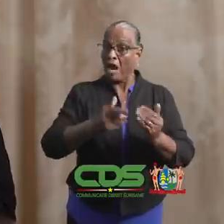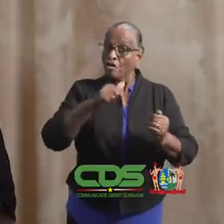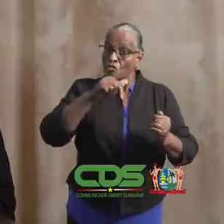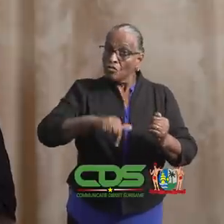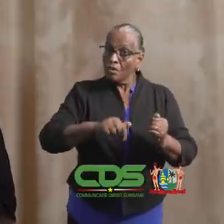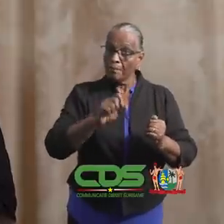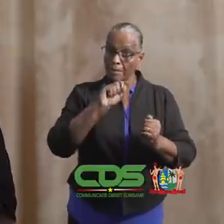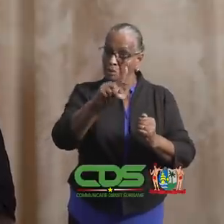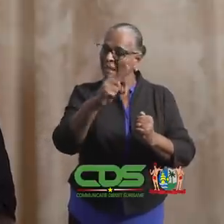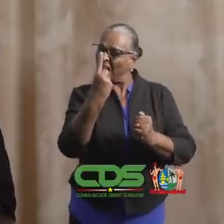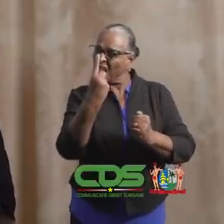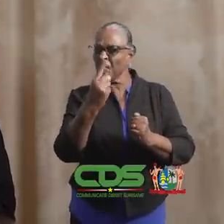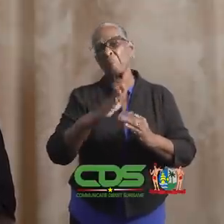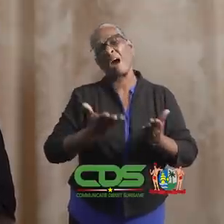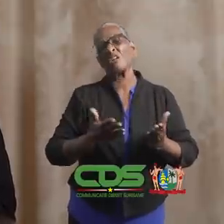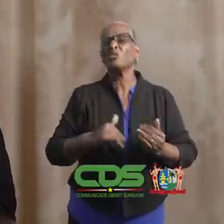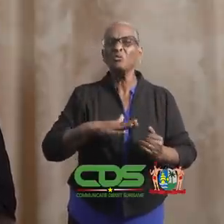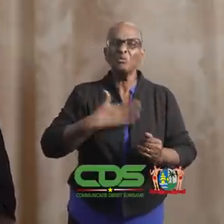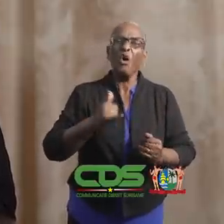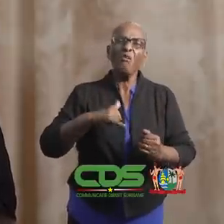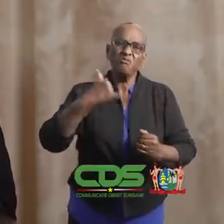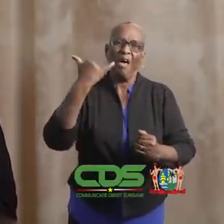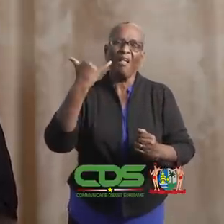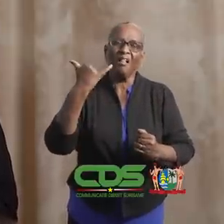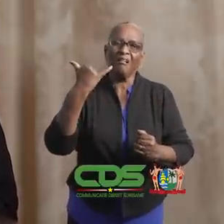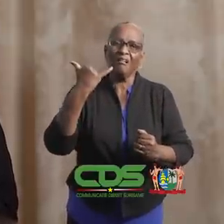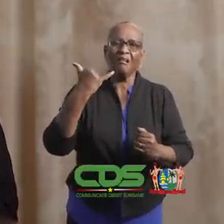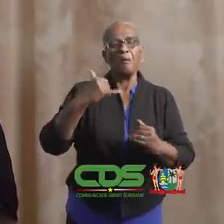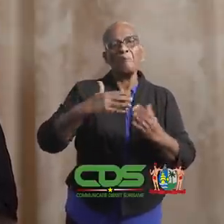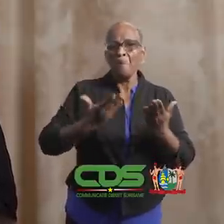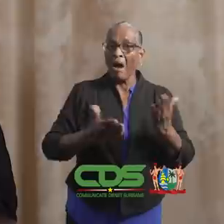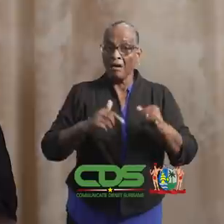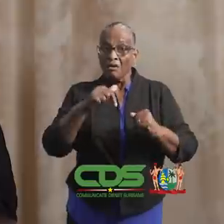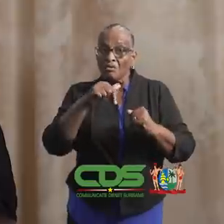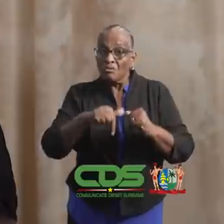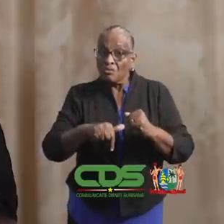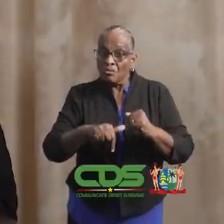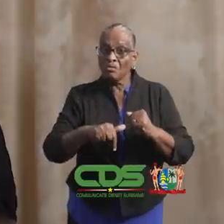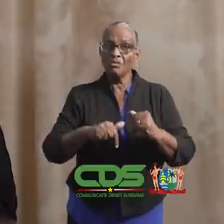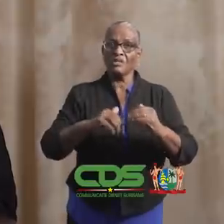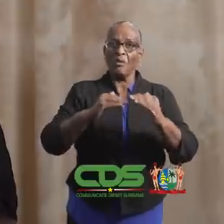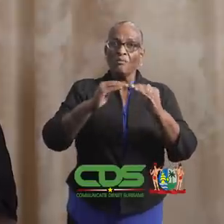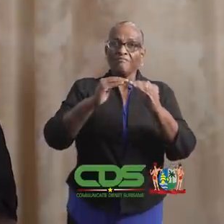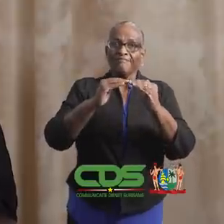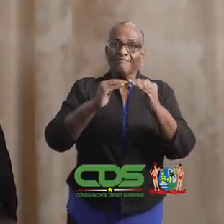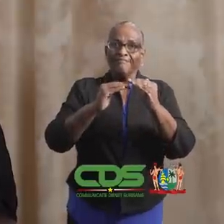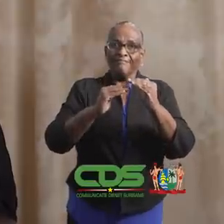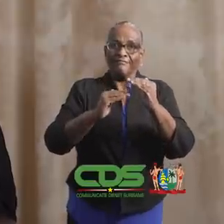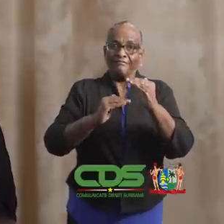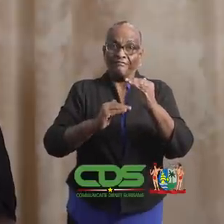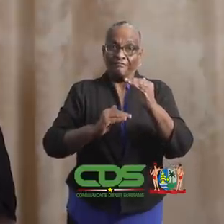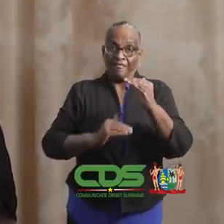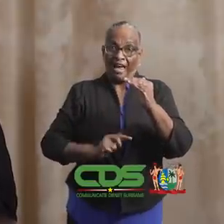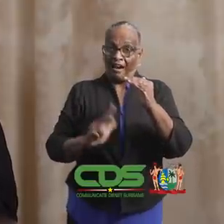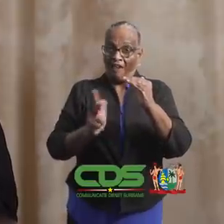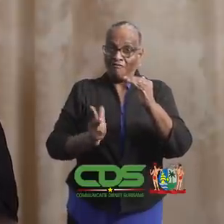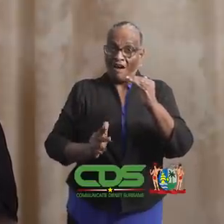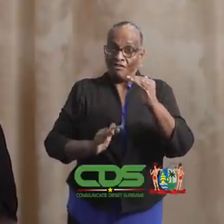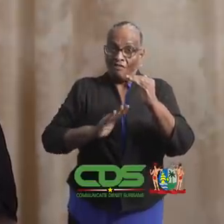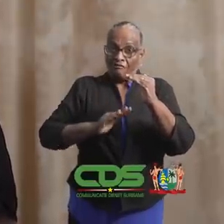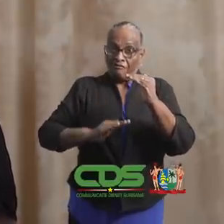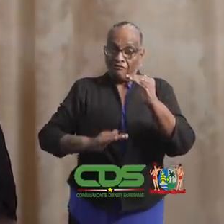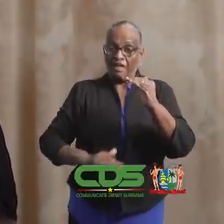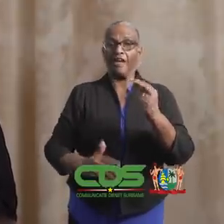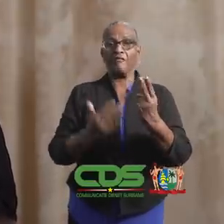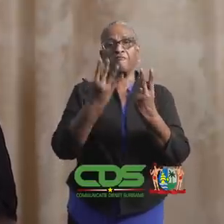is elke besmetting 1 te veel. Echter zijn we nu dus wel ver beneden de gestelde gevarenzone van